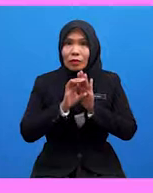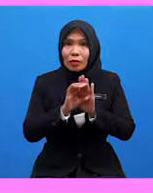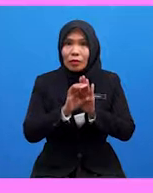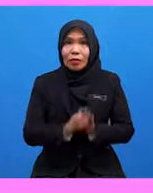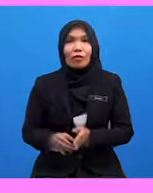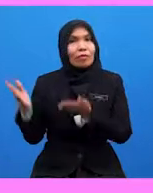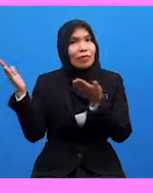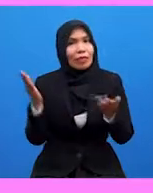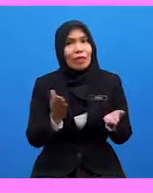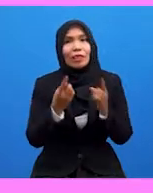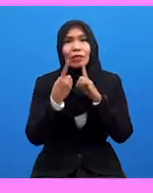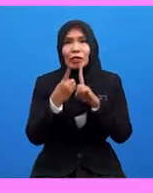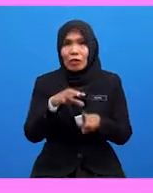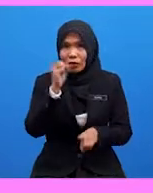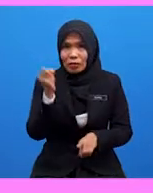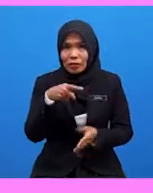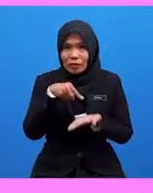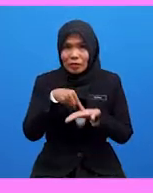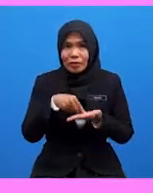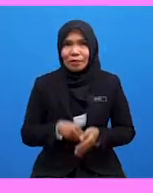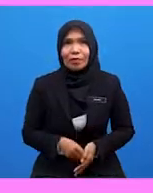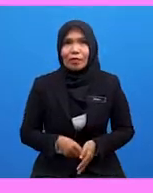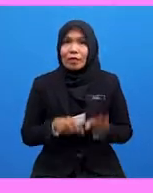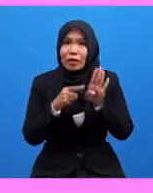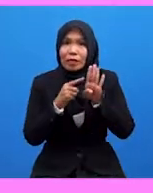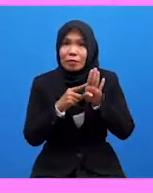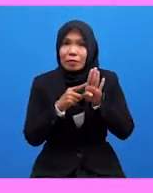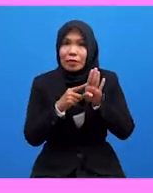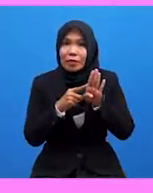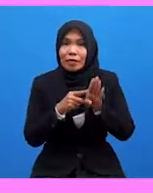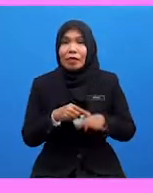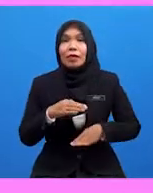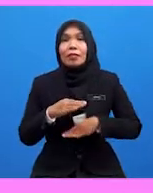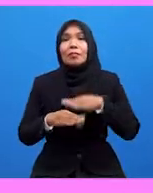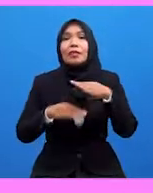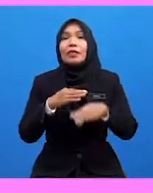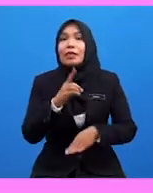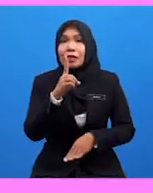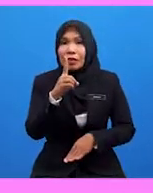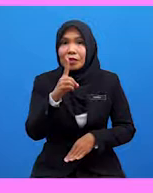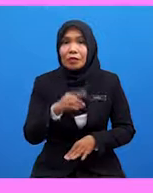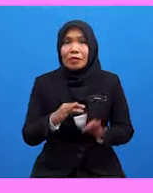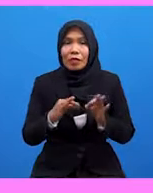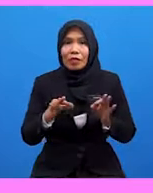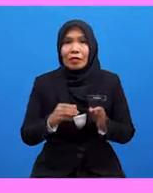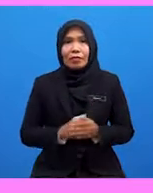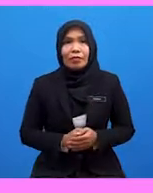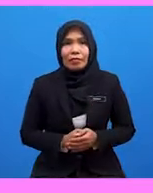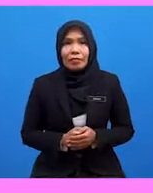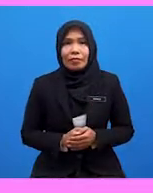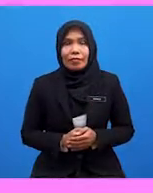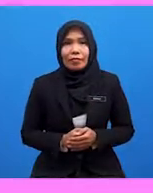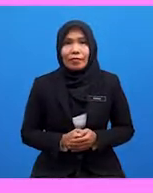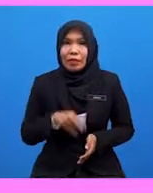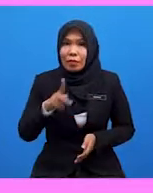soalan ini. B. Bina satu ayat perintah yang sesuai bagi Q, dua markah. pelajar perlu membina ayat